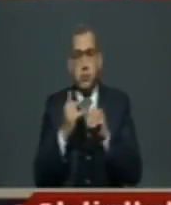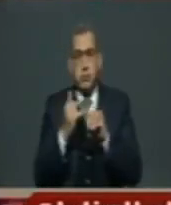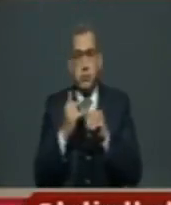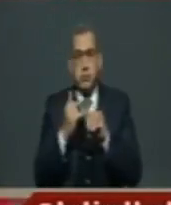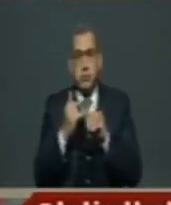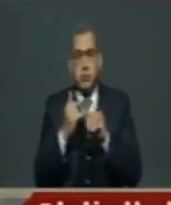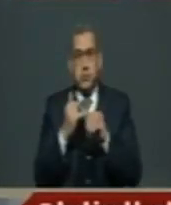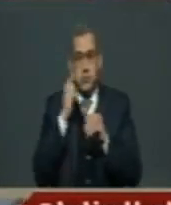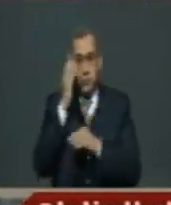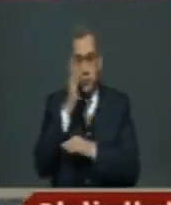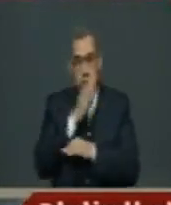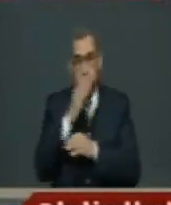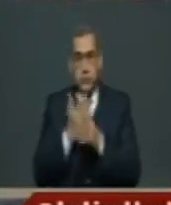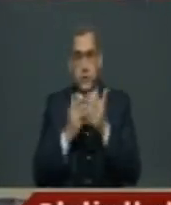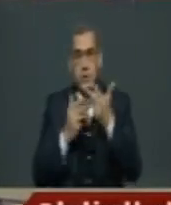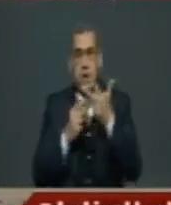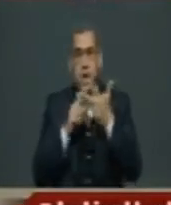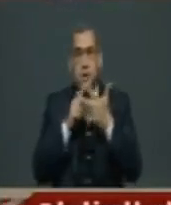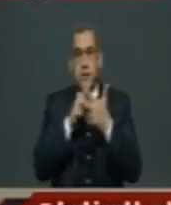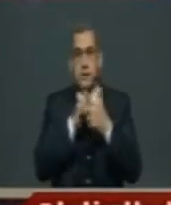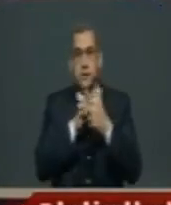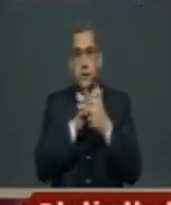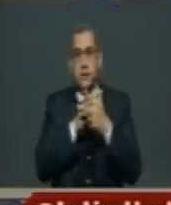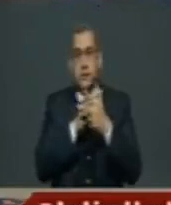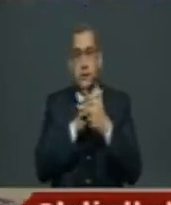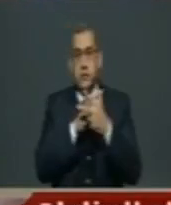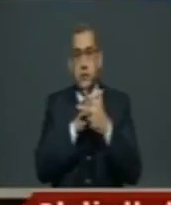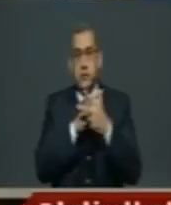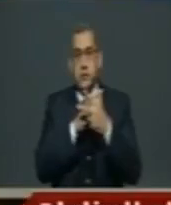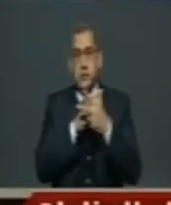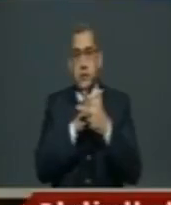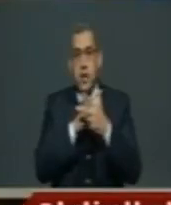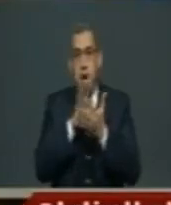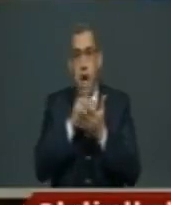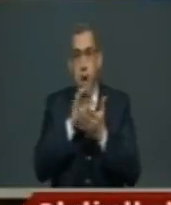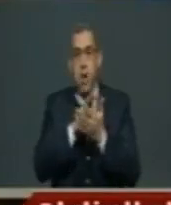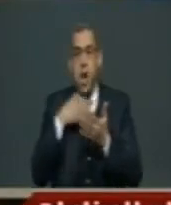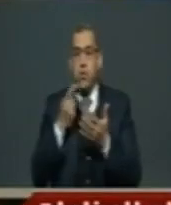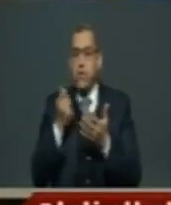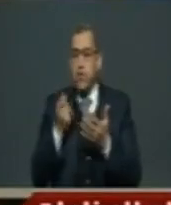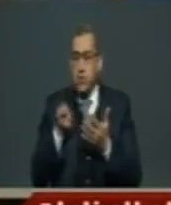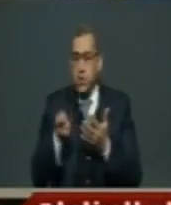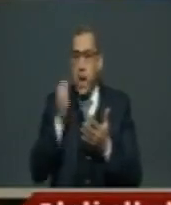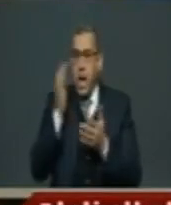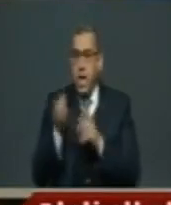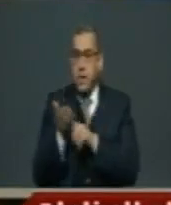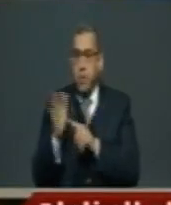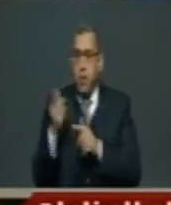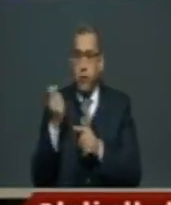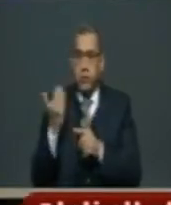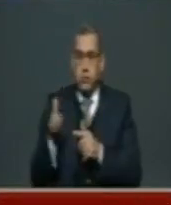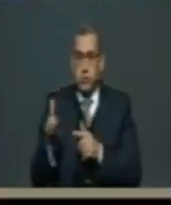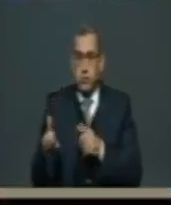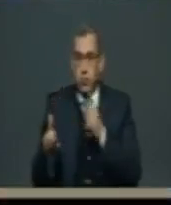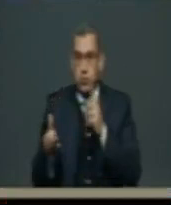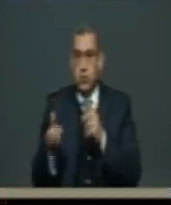الاستراتيجية على ثلاث محاور، أولها تدبير التمويل اللازم لذلك، ووجهتم سيادتكم